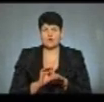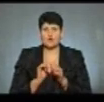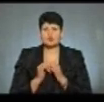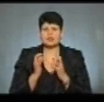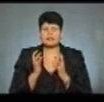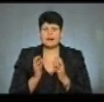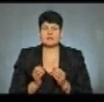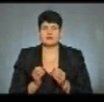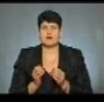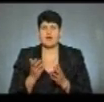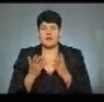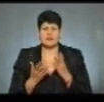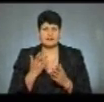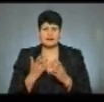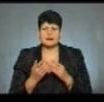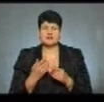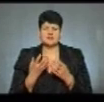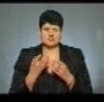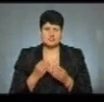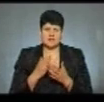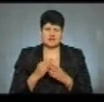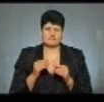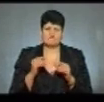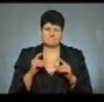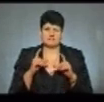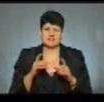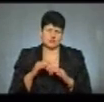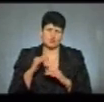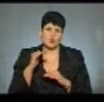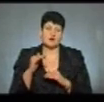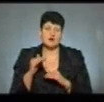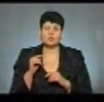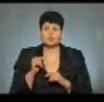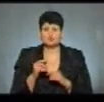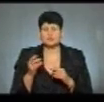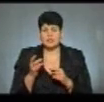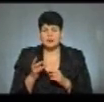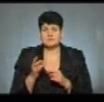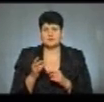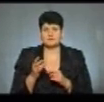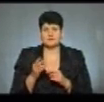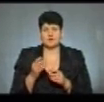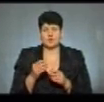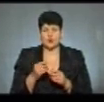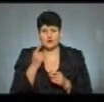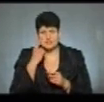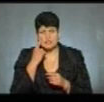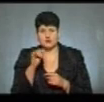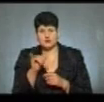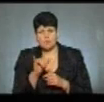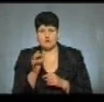щоденна. Але тим не менше, вона ще є досить високою. Тому, ну, треба буде просто дивитися, оцінити ще субота,